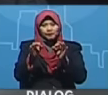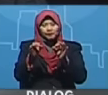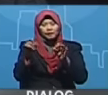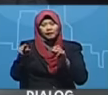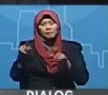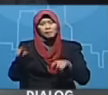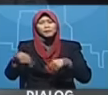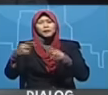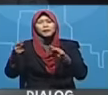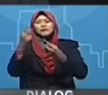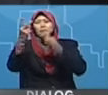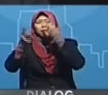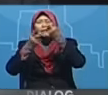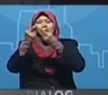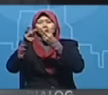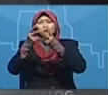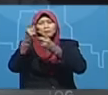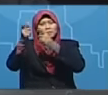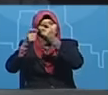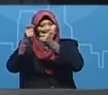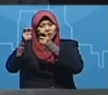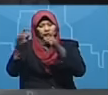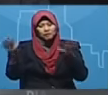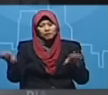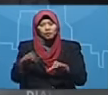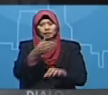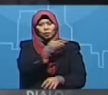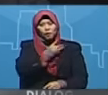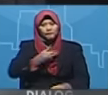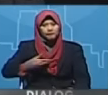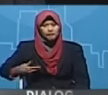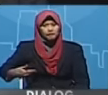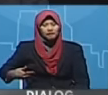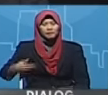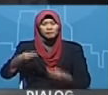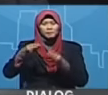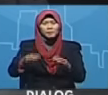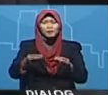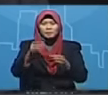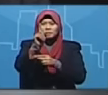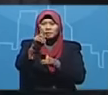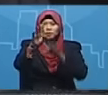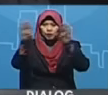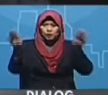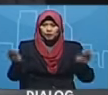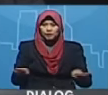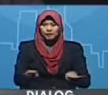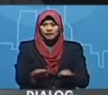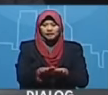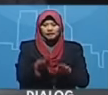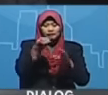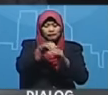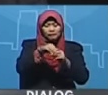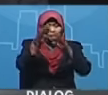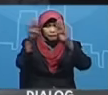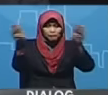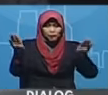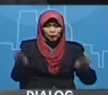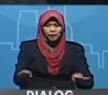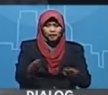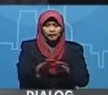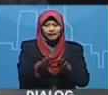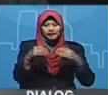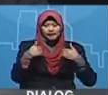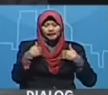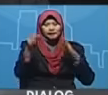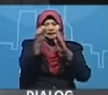pergi melancong ataupun nak melaksanakan umrah, pihak syarikat akan ada bagi satu borang. Di dalam borang tu dia ada